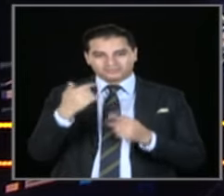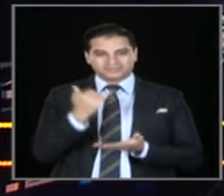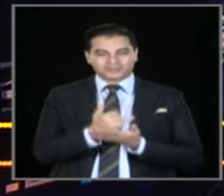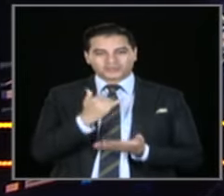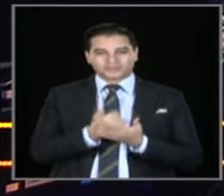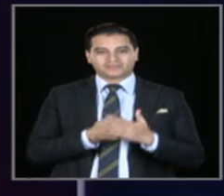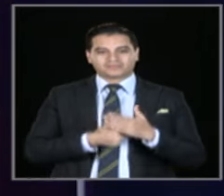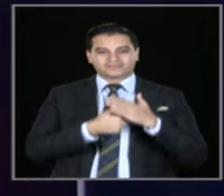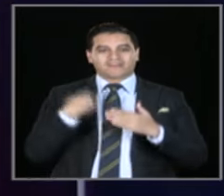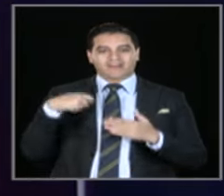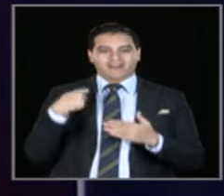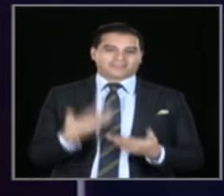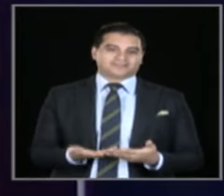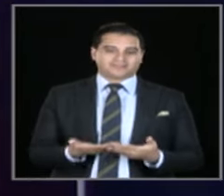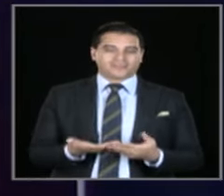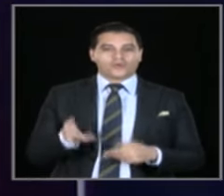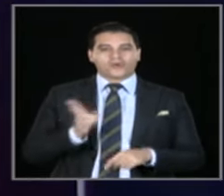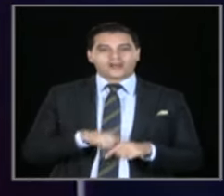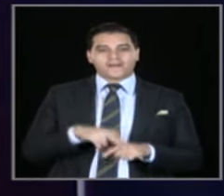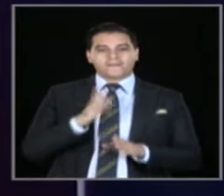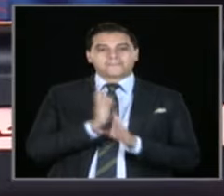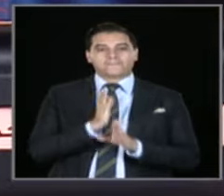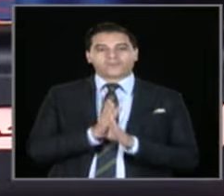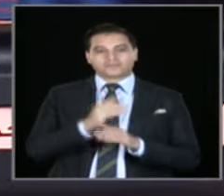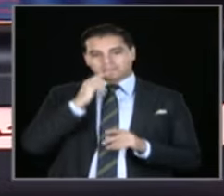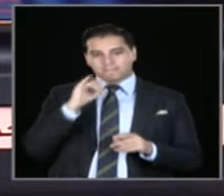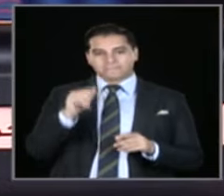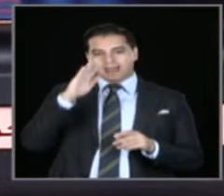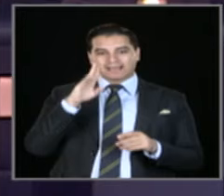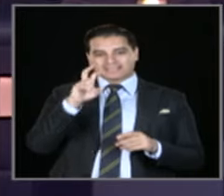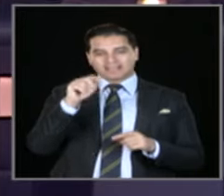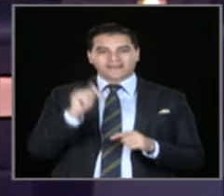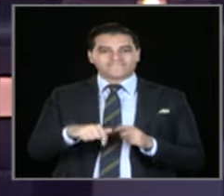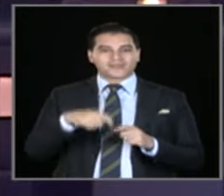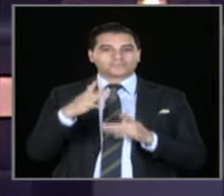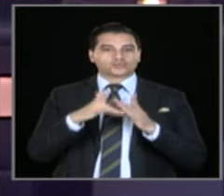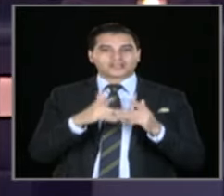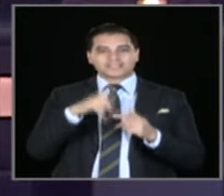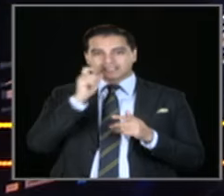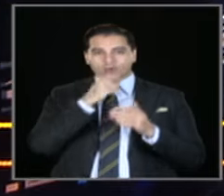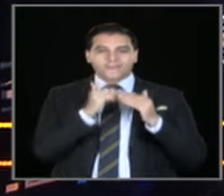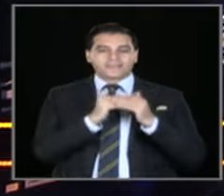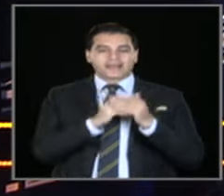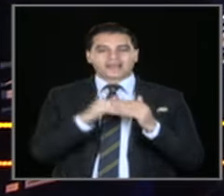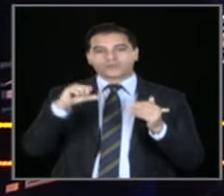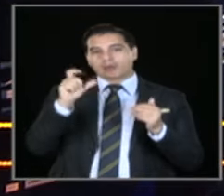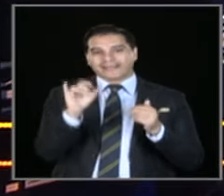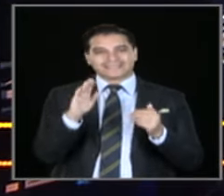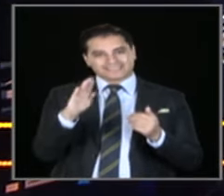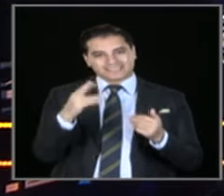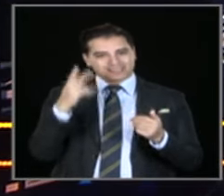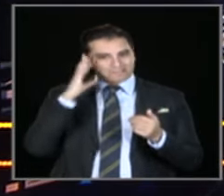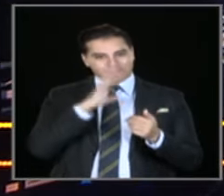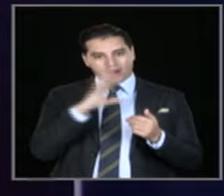ميسة في مسلسل يوميات ونيس، سعاد نصر طبعا، ضمن الرقم